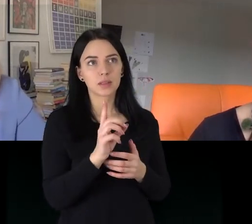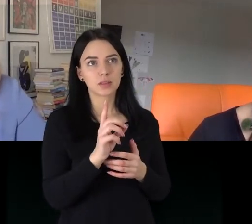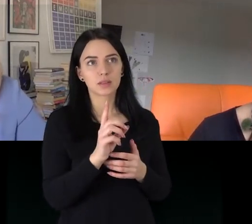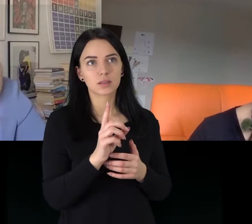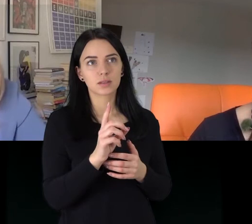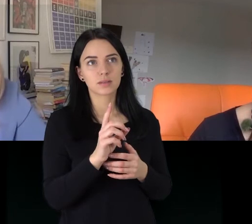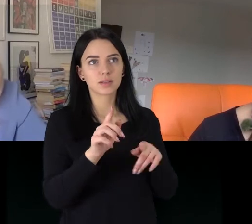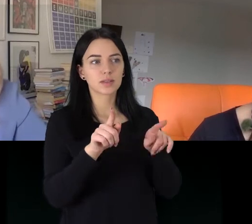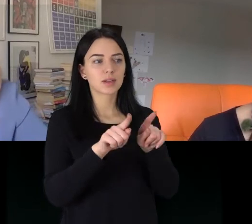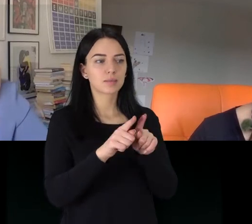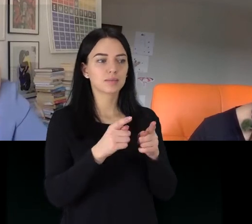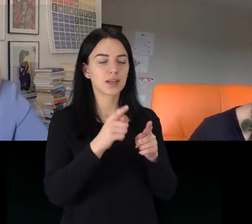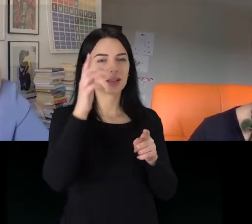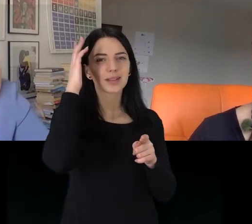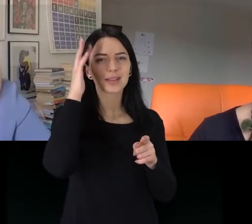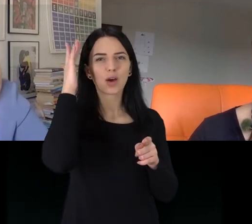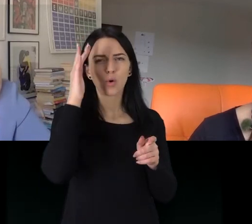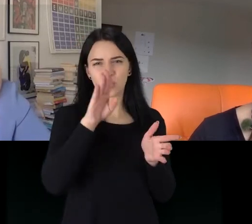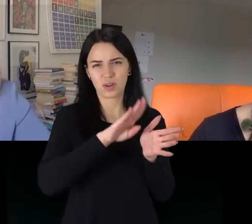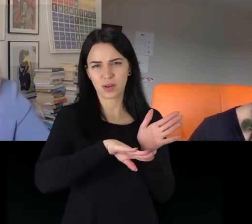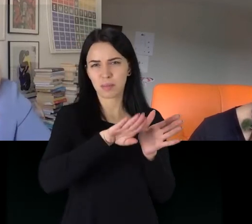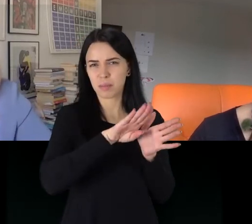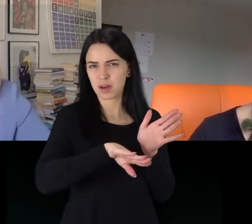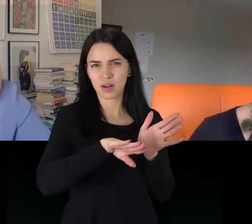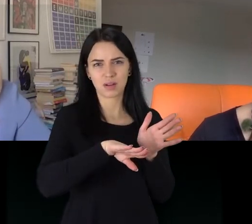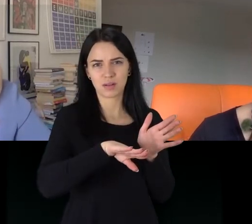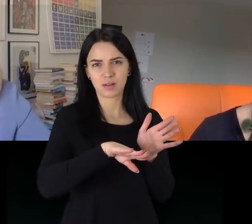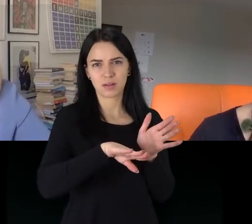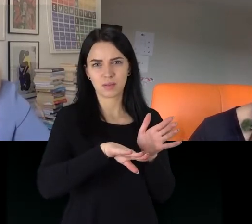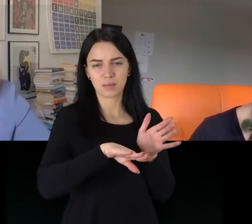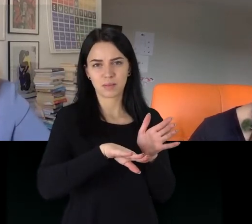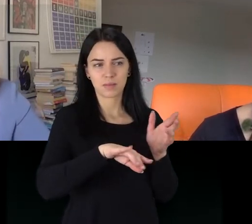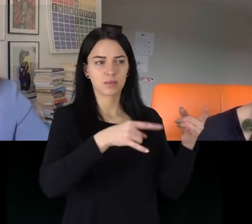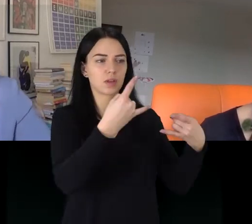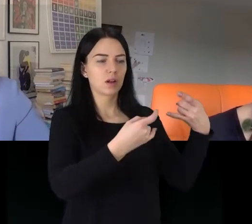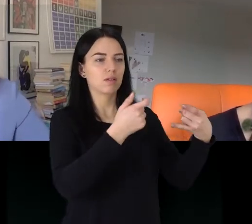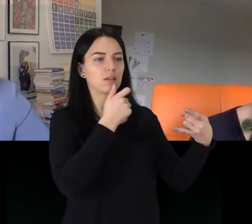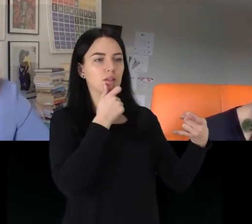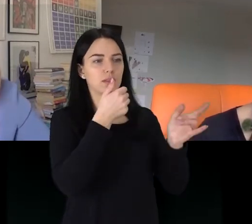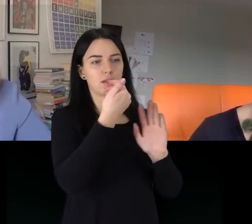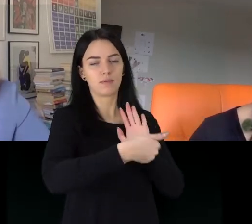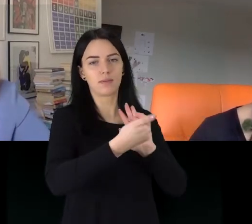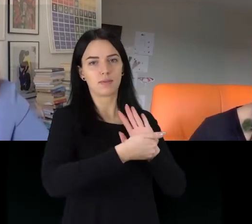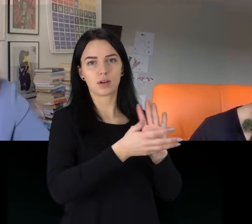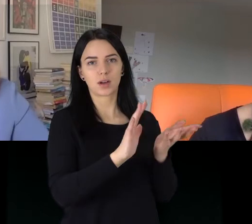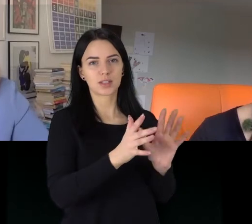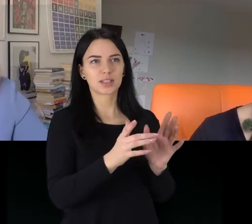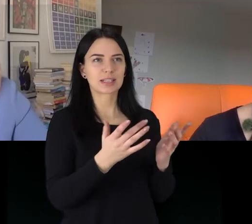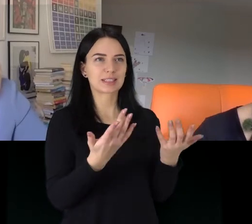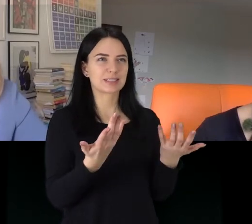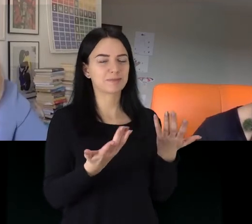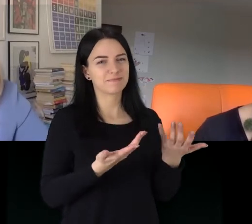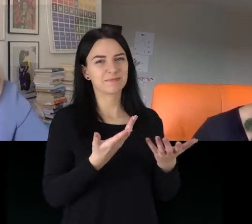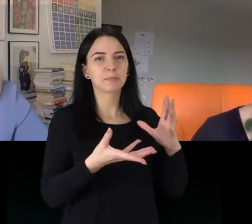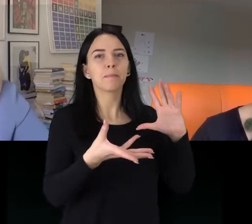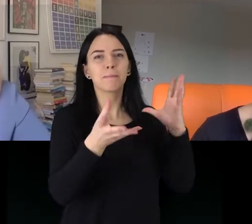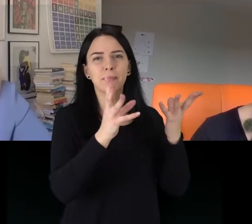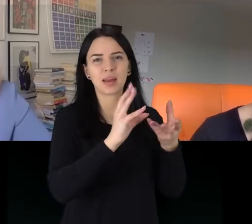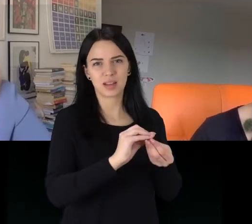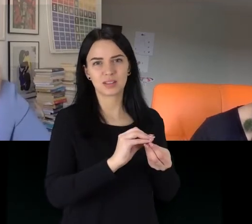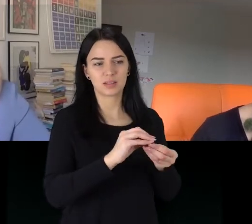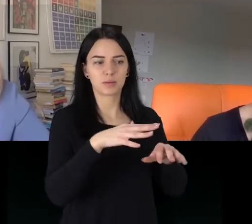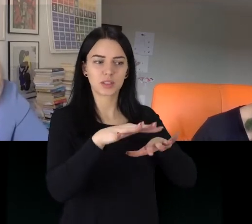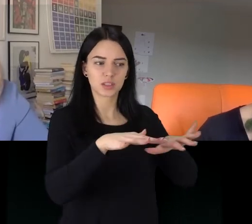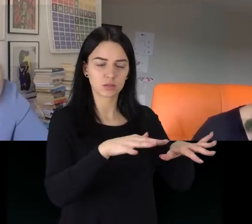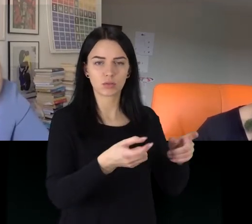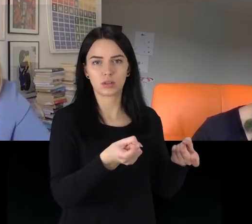gan plokščiai kažkuria prasme, nes, žinot, tokie patarimai gauti per televizorių, jie yra savotiški, ar ne, nu, jie tokie labai jau apibendrinantys.